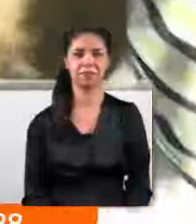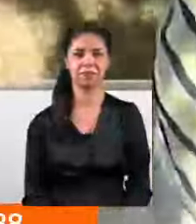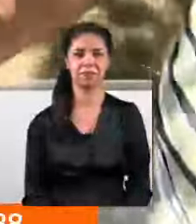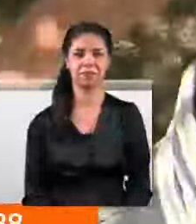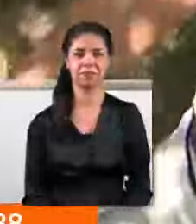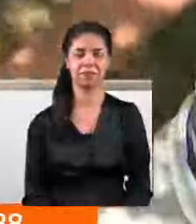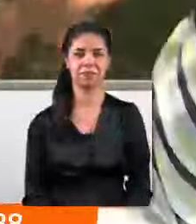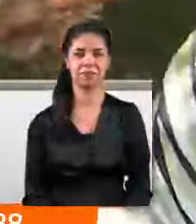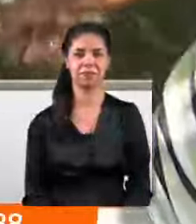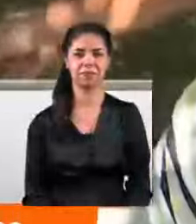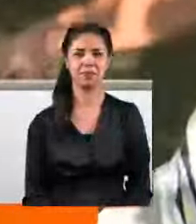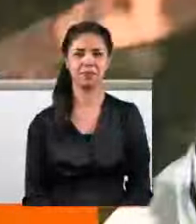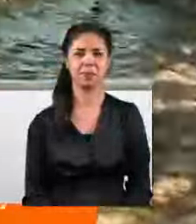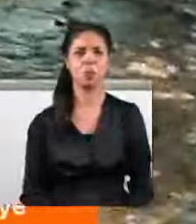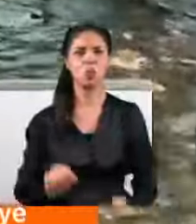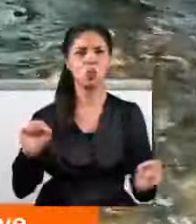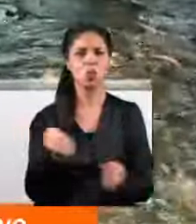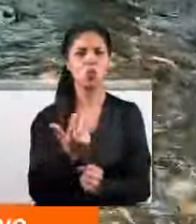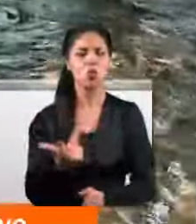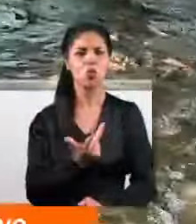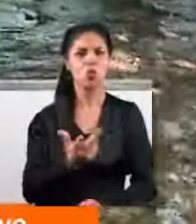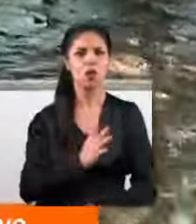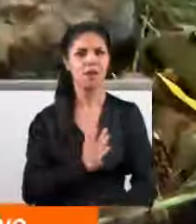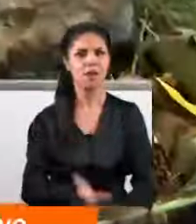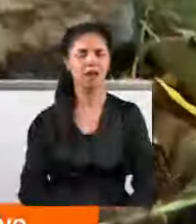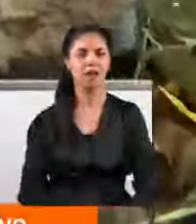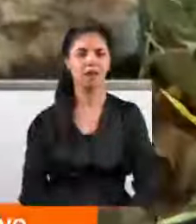Oo, çok keskin abi.